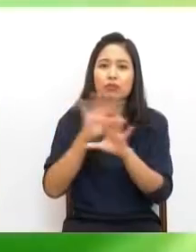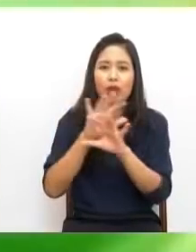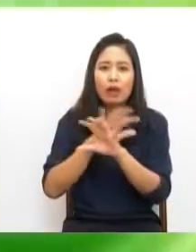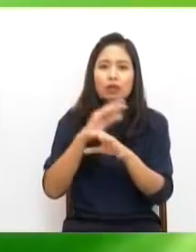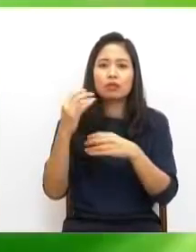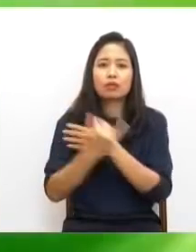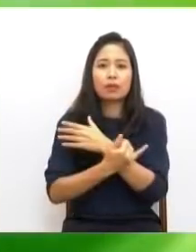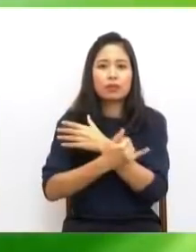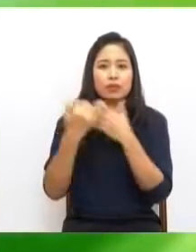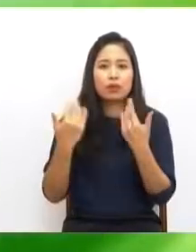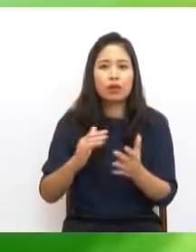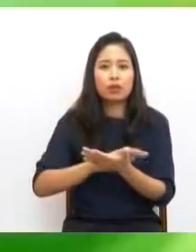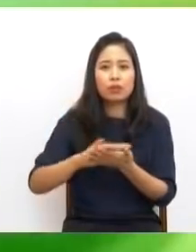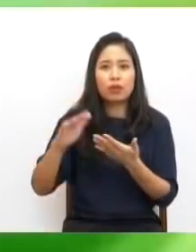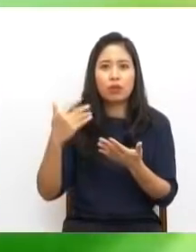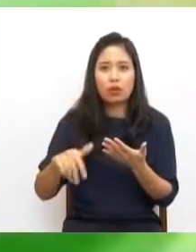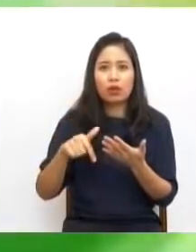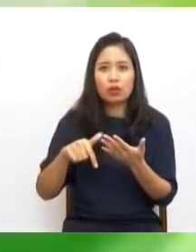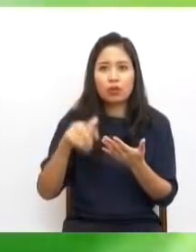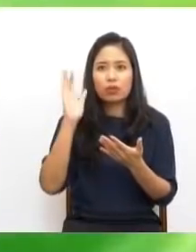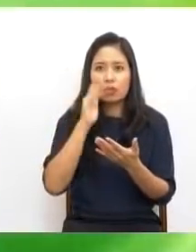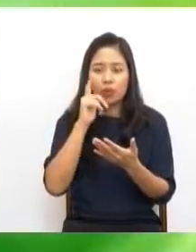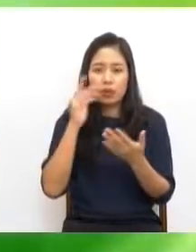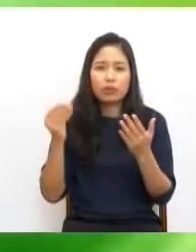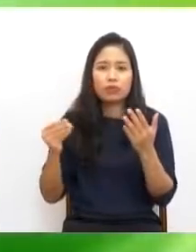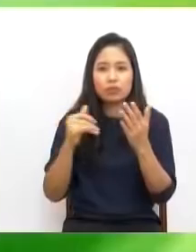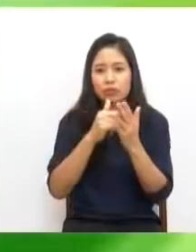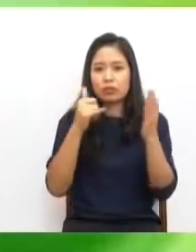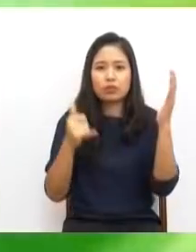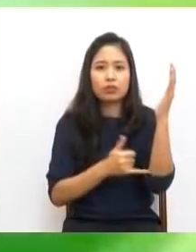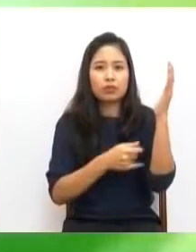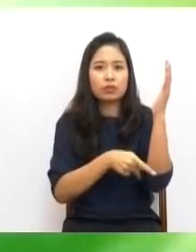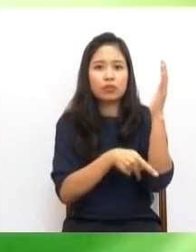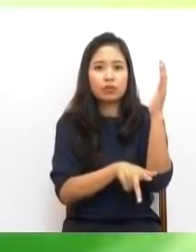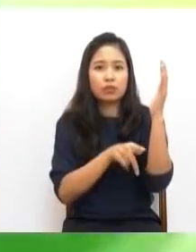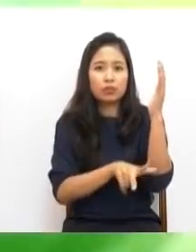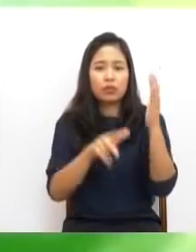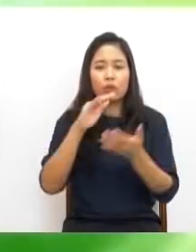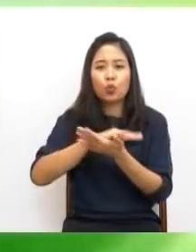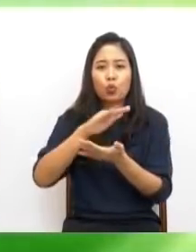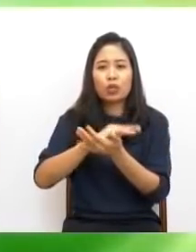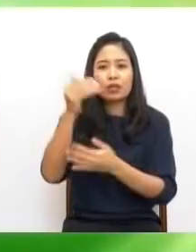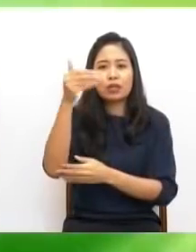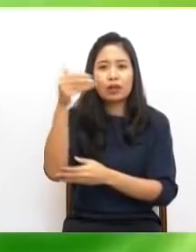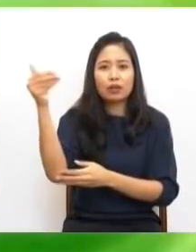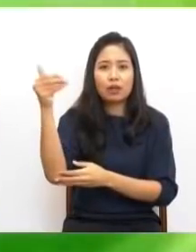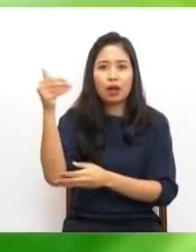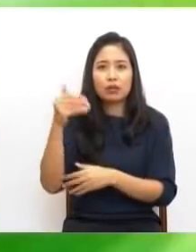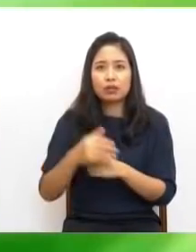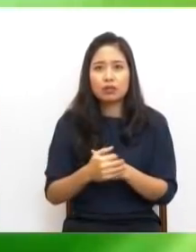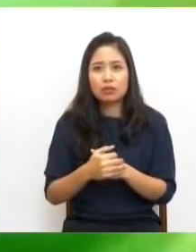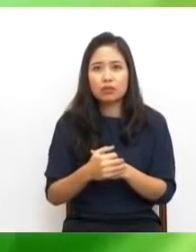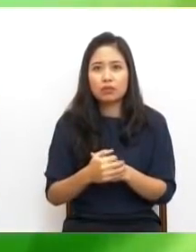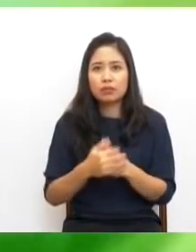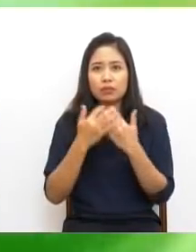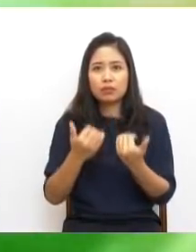ที่ส่วนใหญ่ส่วนกลุ่มหนึ่งที่ของผู้ปกครองมีเงินเนี่ยก็จะเอาลูกไปเรียนโรงเรียนนานาชาติแล้วก็เอาลูกไปเรียนในโรงเรียน